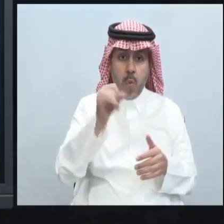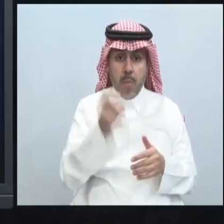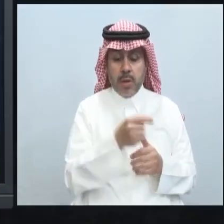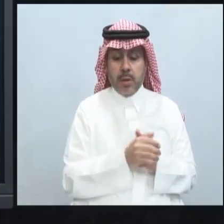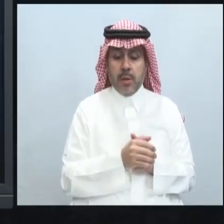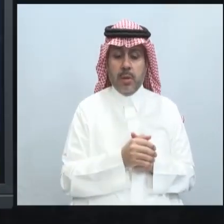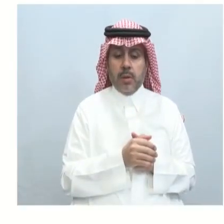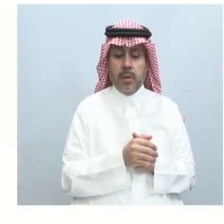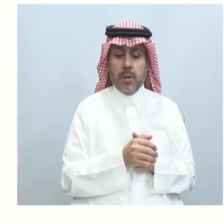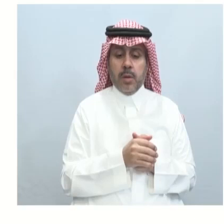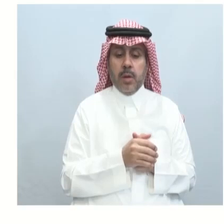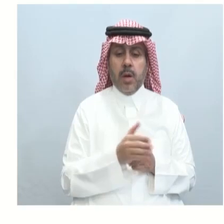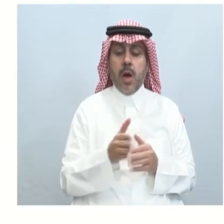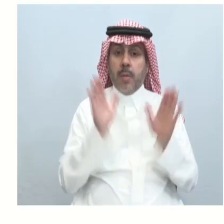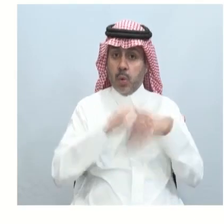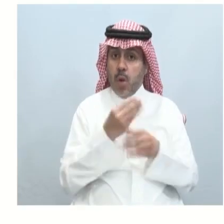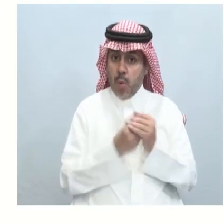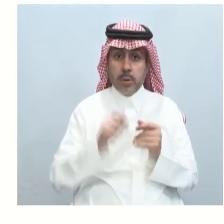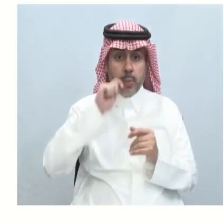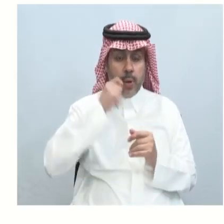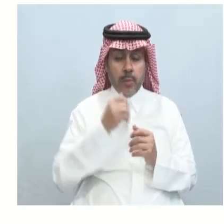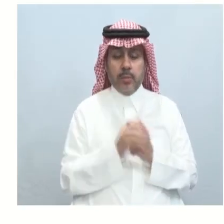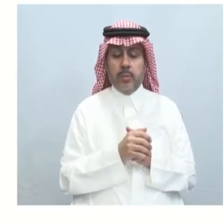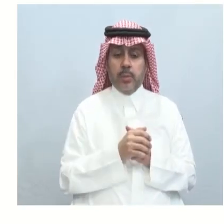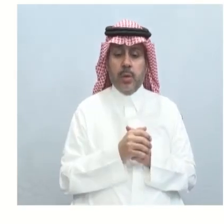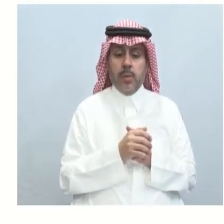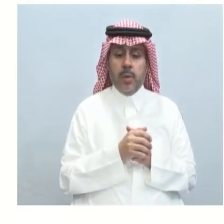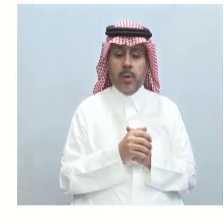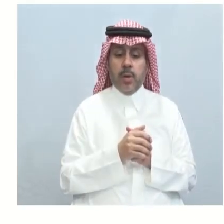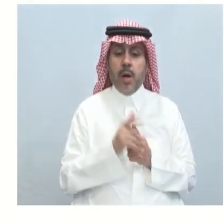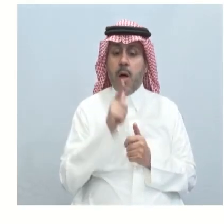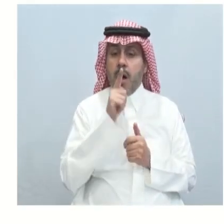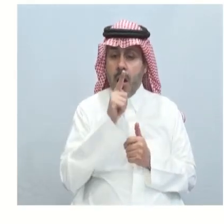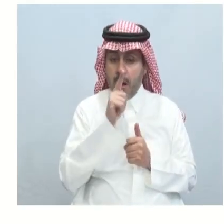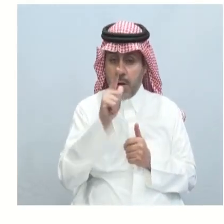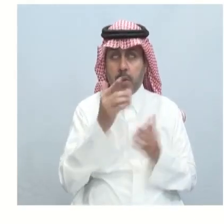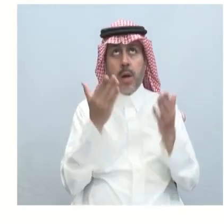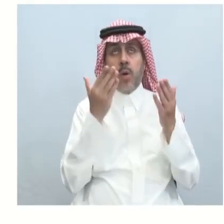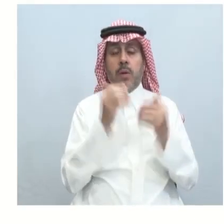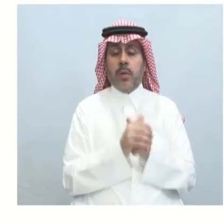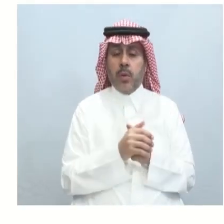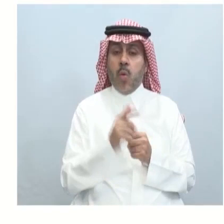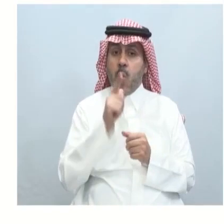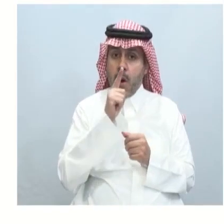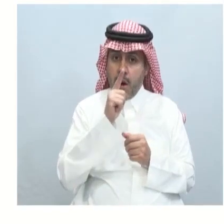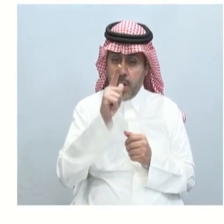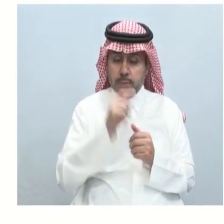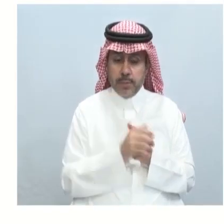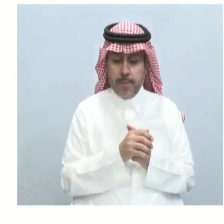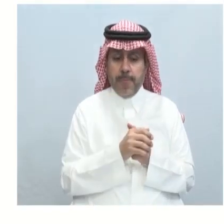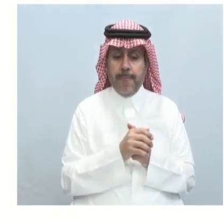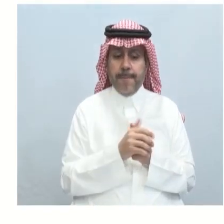نستمع لهذا الحديث عن عبد الله بن عمر رضي الله عنهما